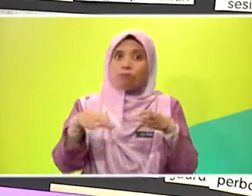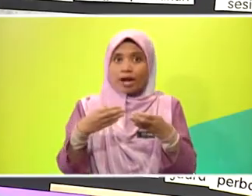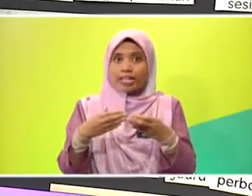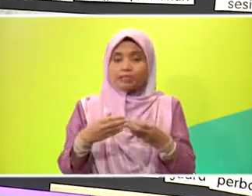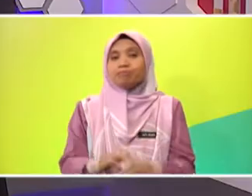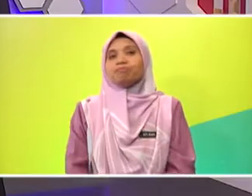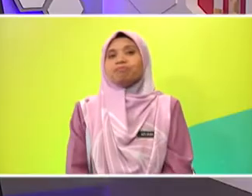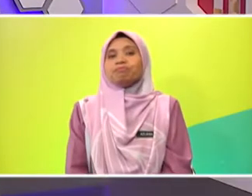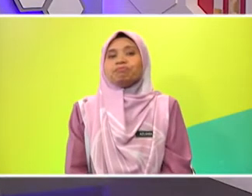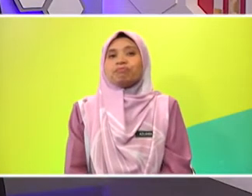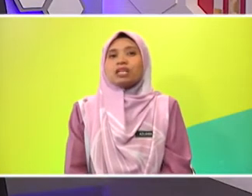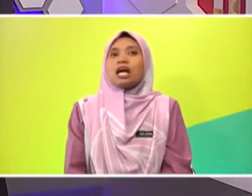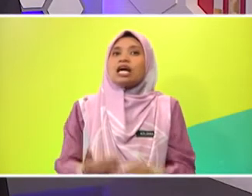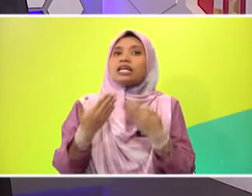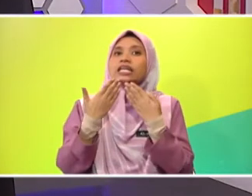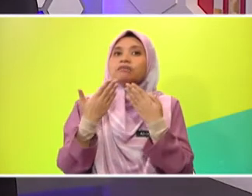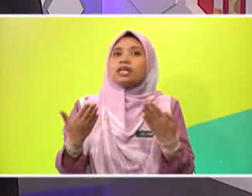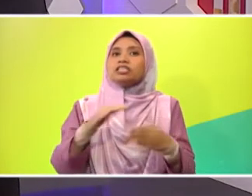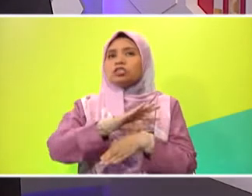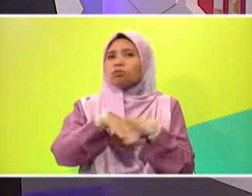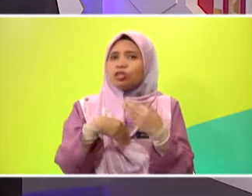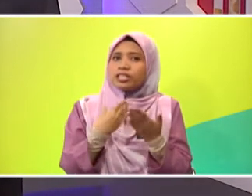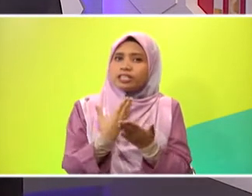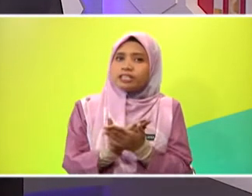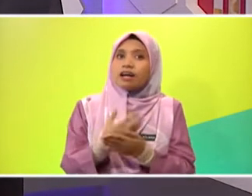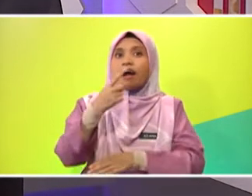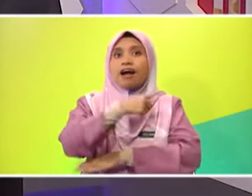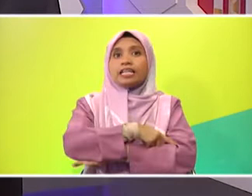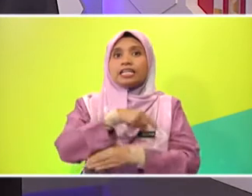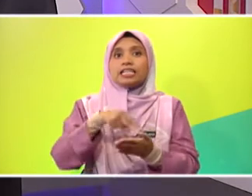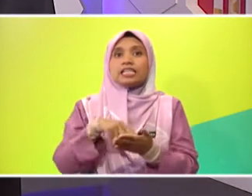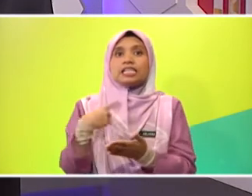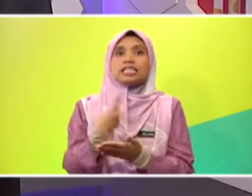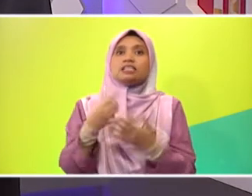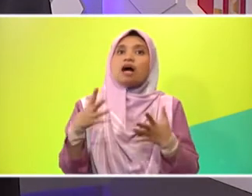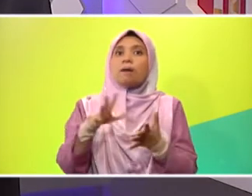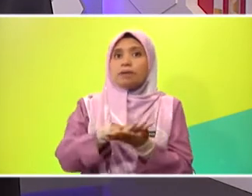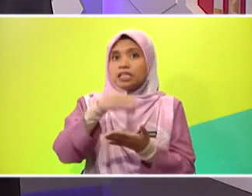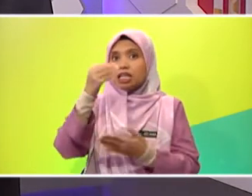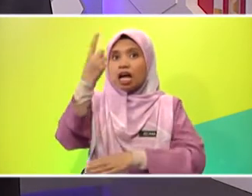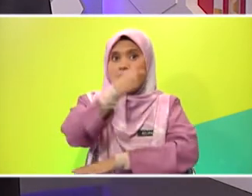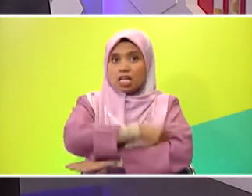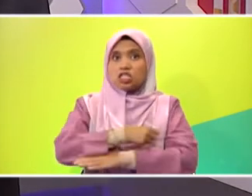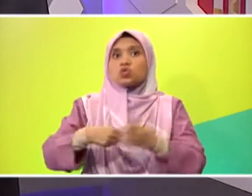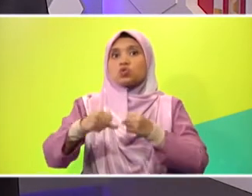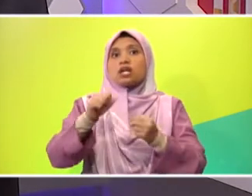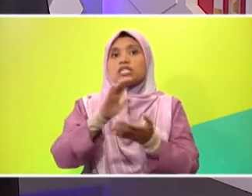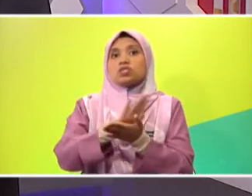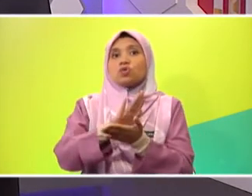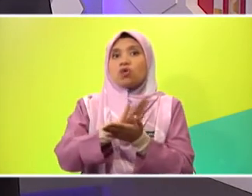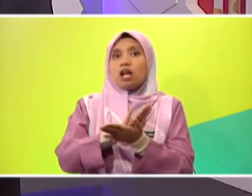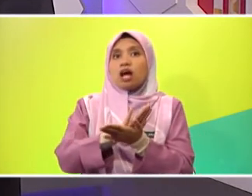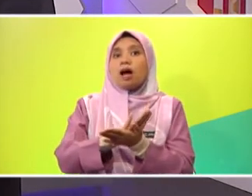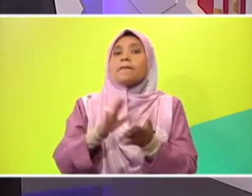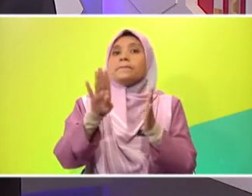silokain bye cuma sekali nada-nada murid di rumah hanya kita belajar tentang topik hari sukan sekolah yang mana kita